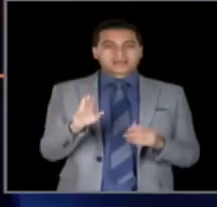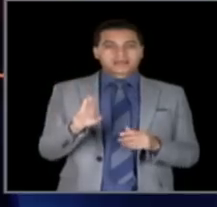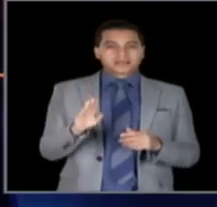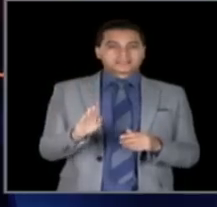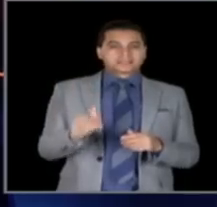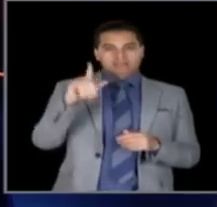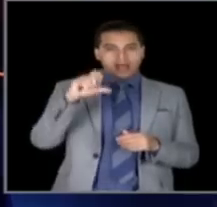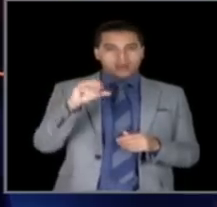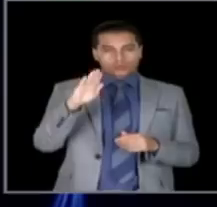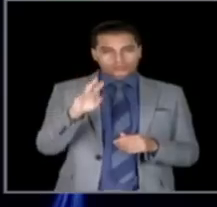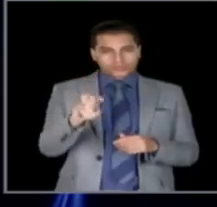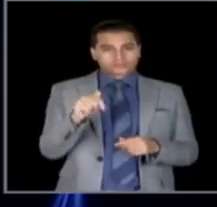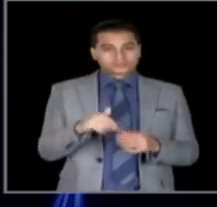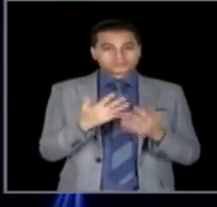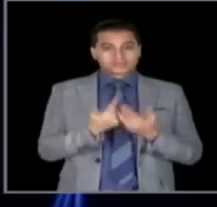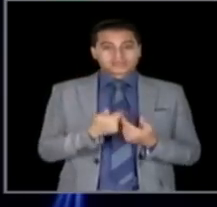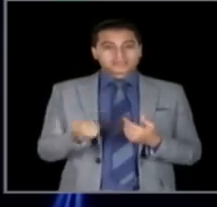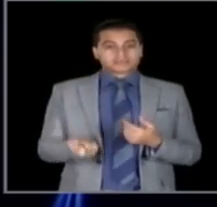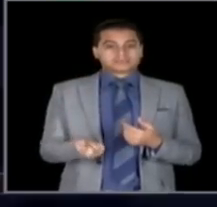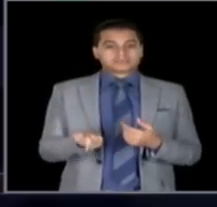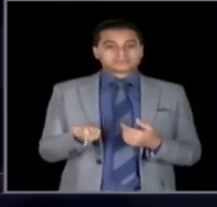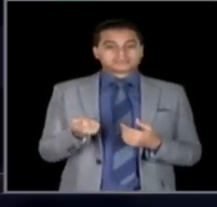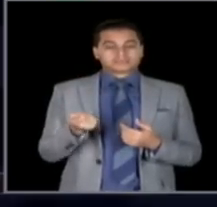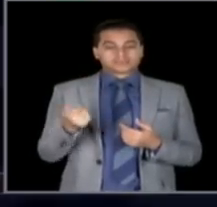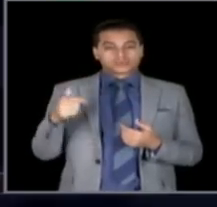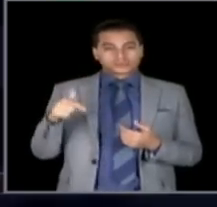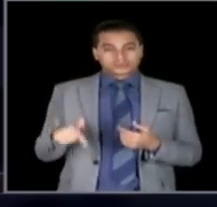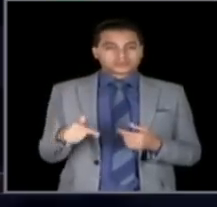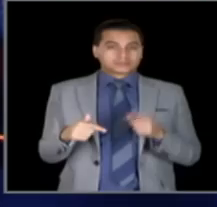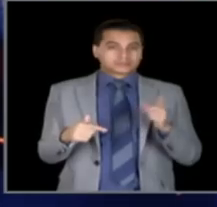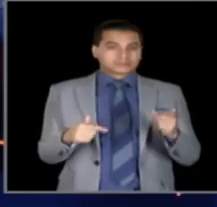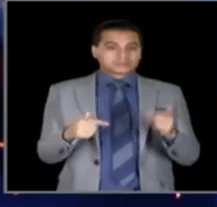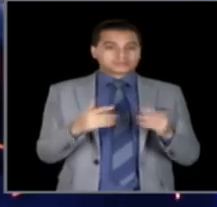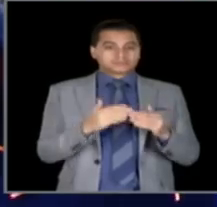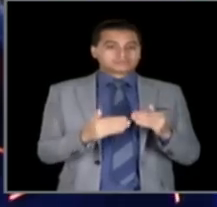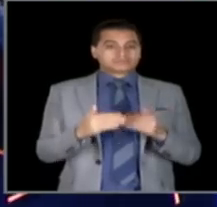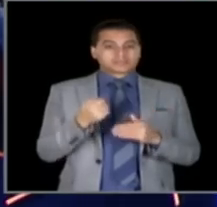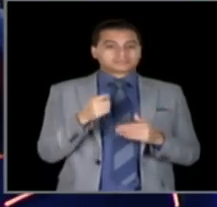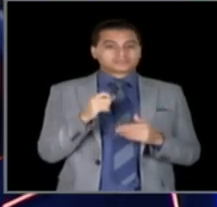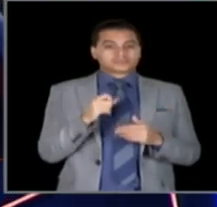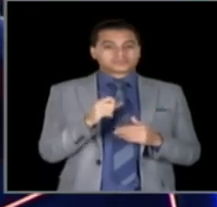95، النيل 65. شيماء، اتفضلي يا شيماء.